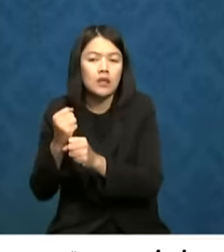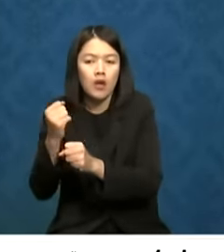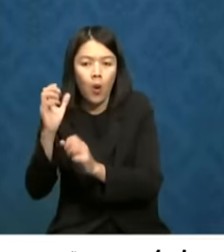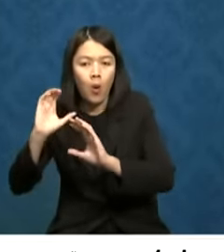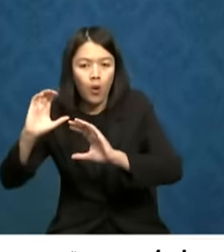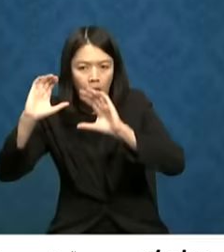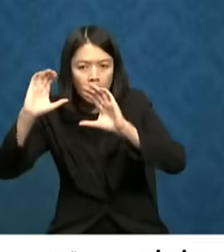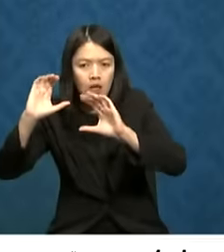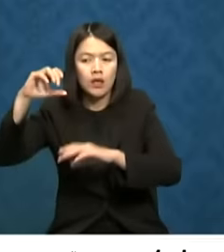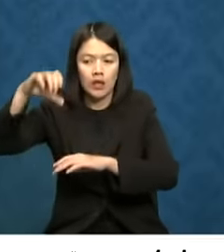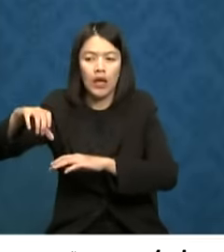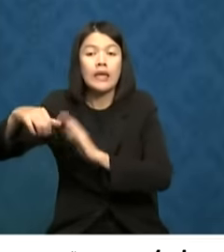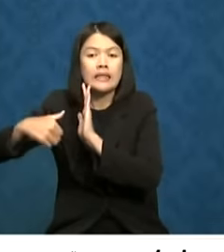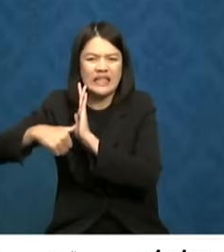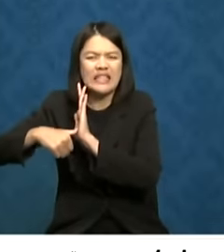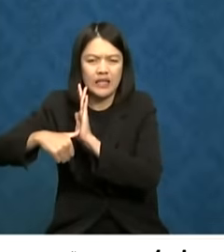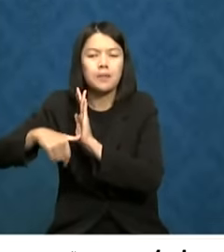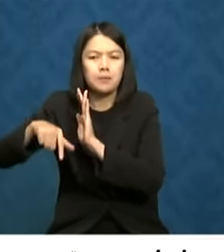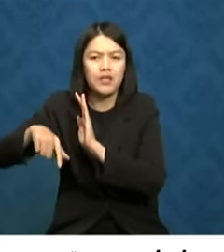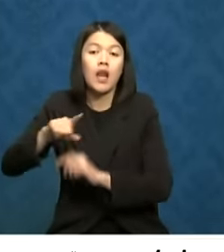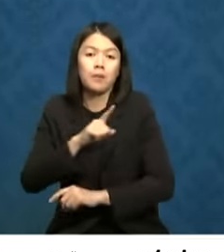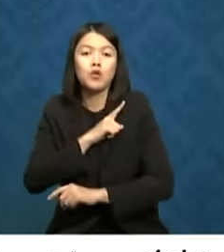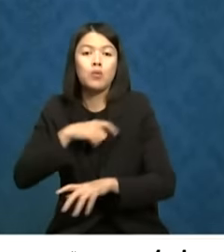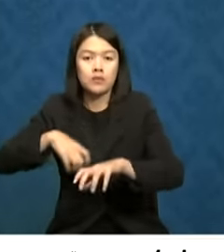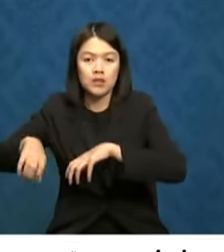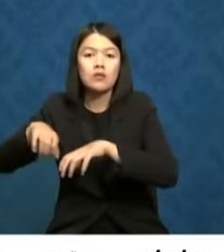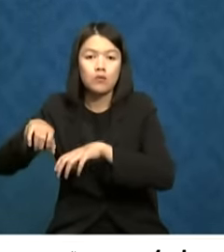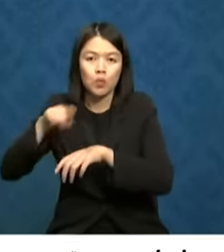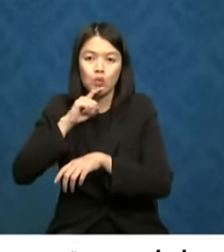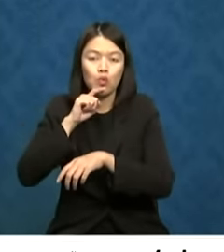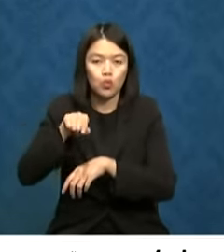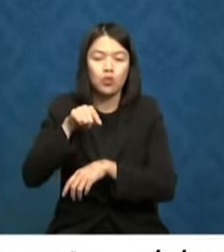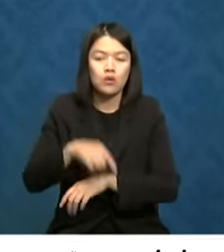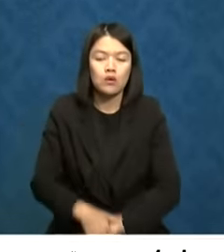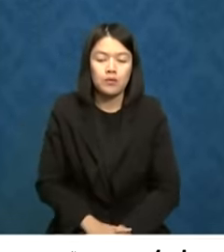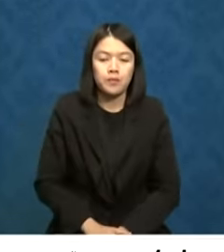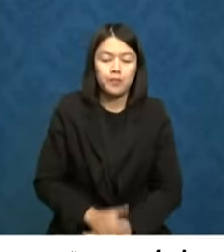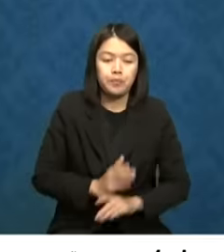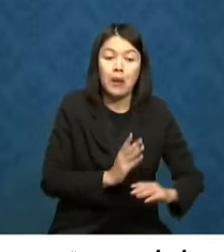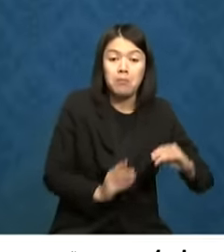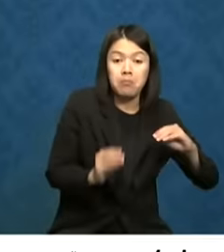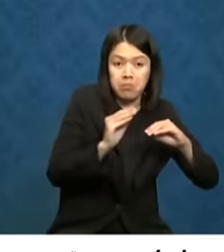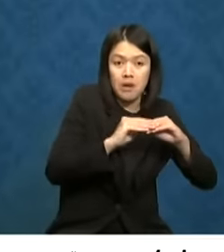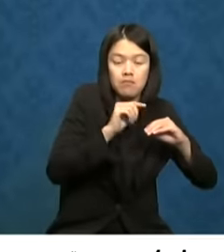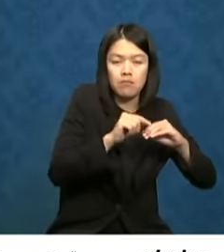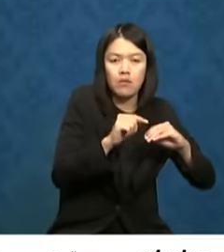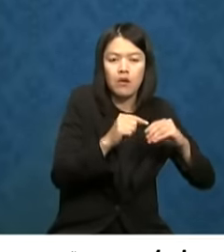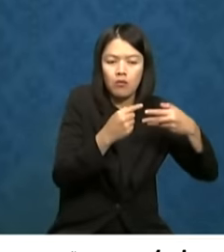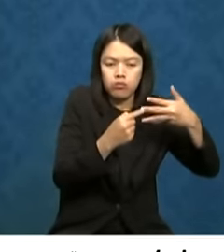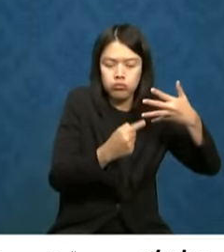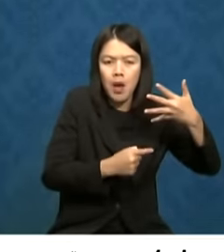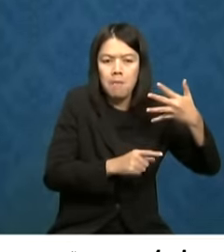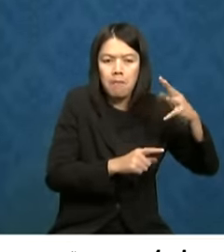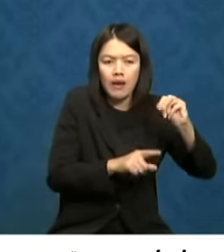ที่มีสำนักบริหารารหนี้สาธารณะเป็นคนบริหารจัดการกับส่วนที่เพิ่มเติมซึ่งอยู่ในรายการมาตรา